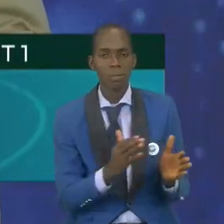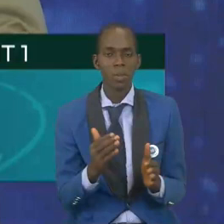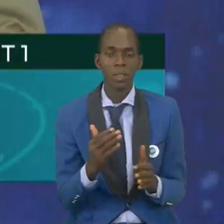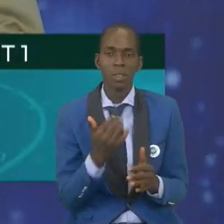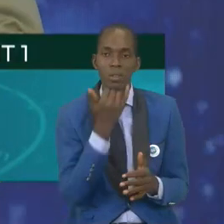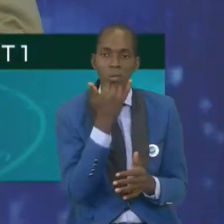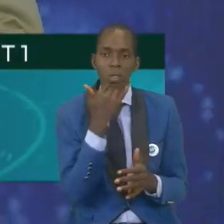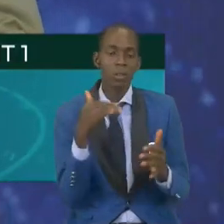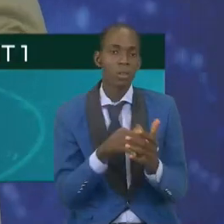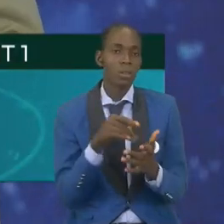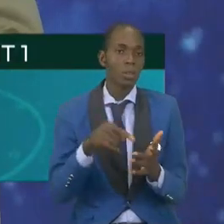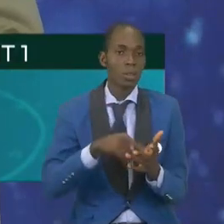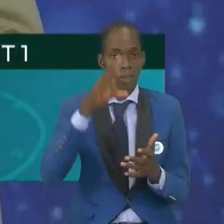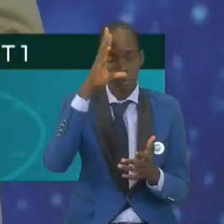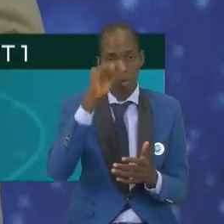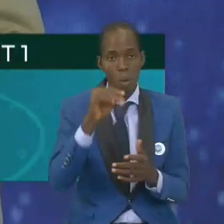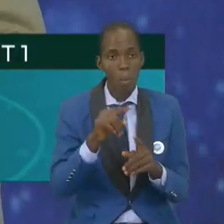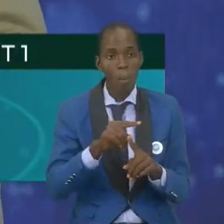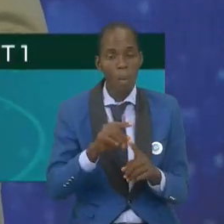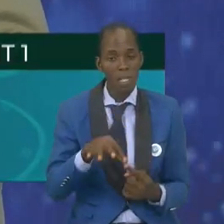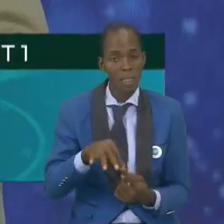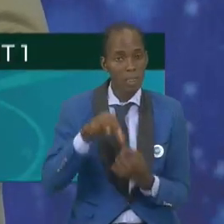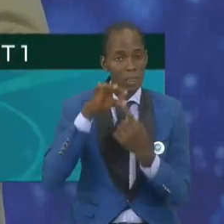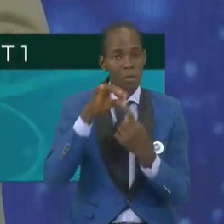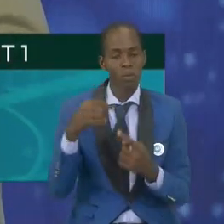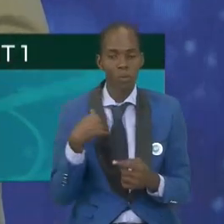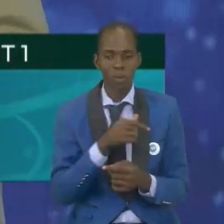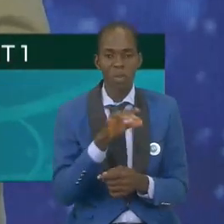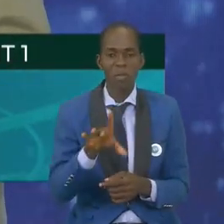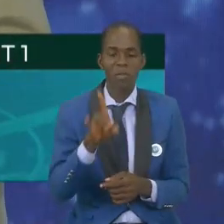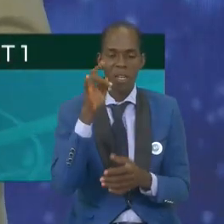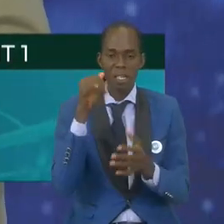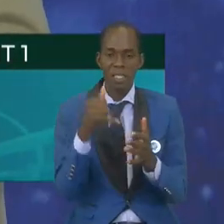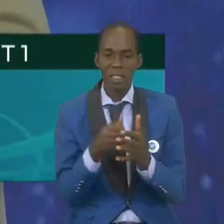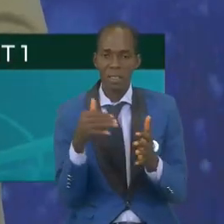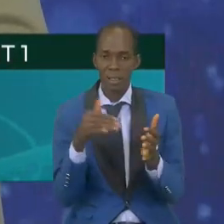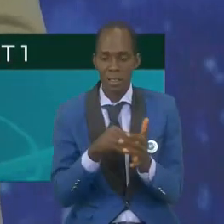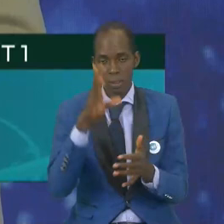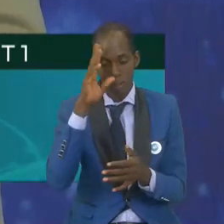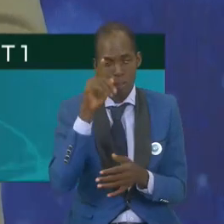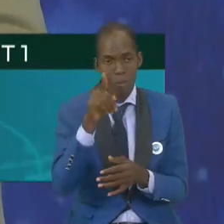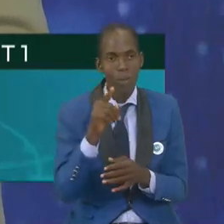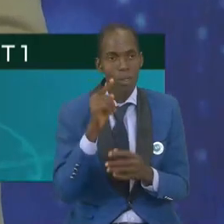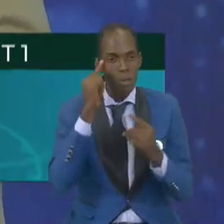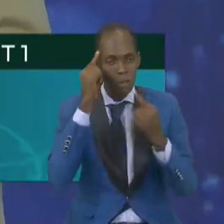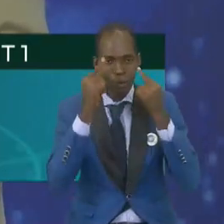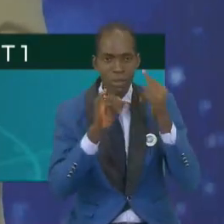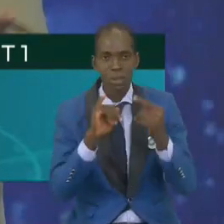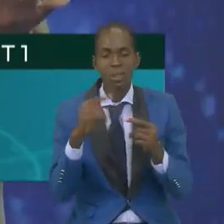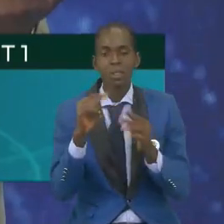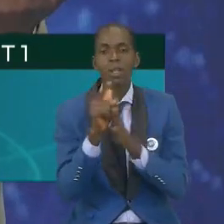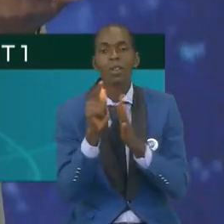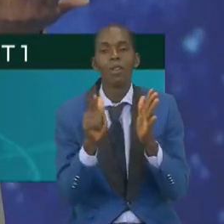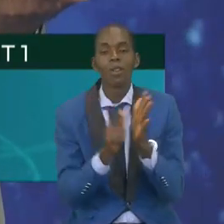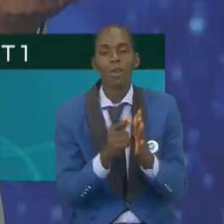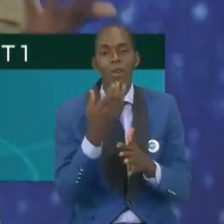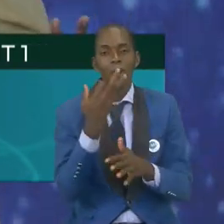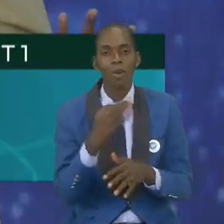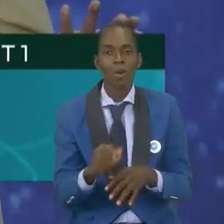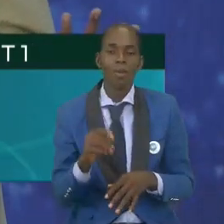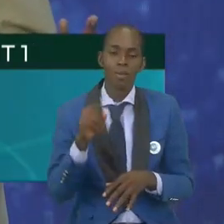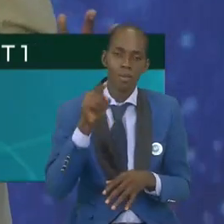occasion contre ce Daniel, à moins que nous n'en trouvions une dans la loi de son Dieu.